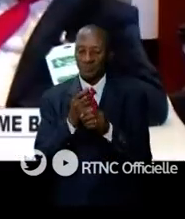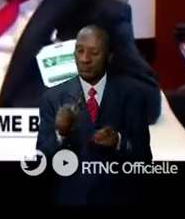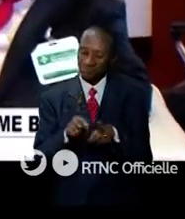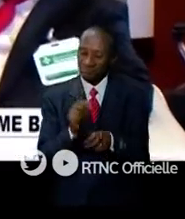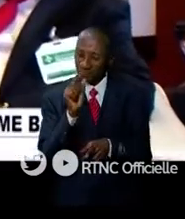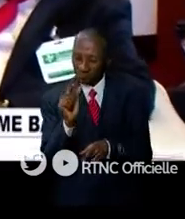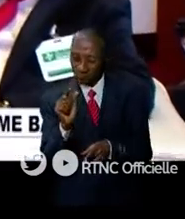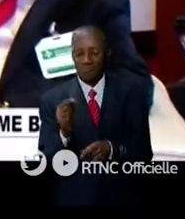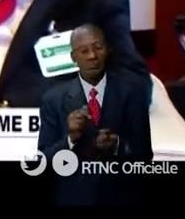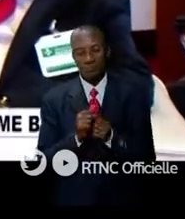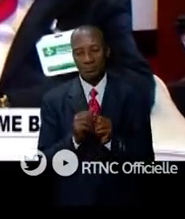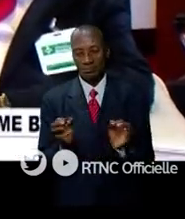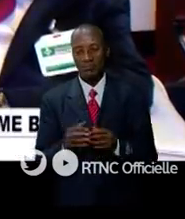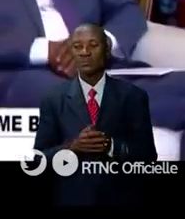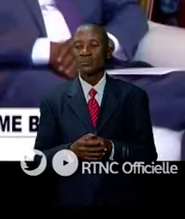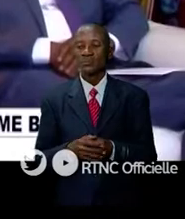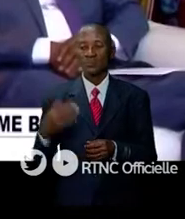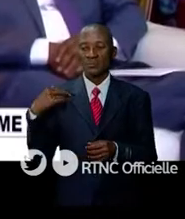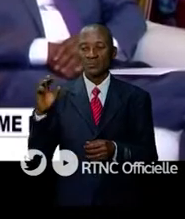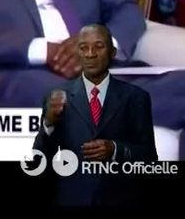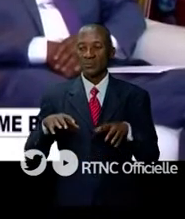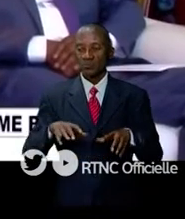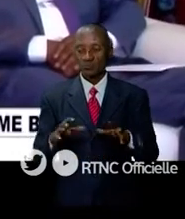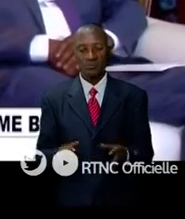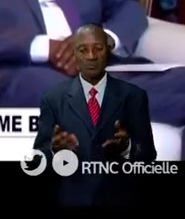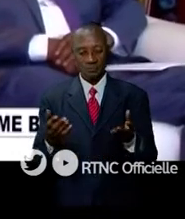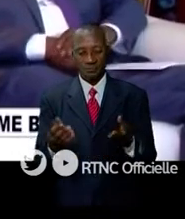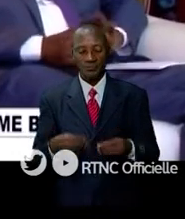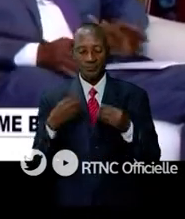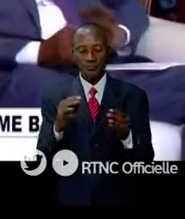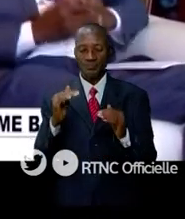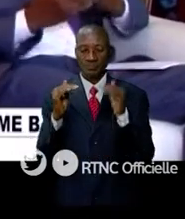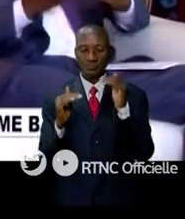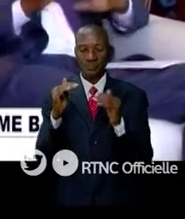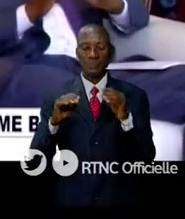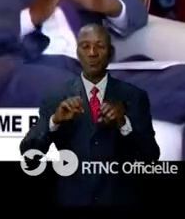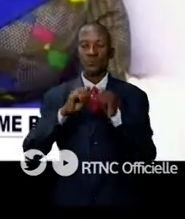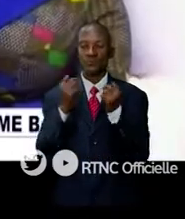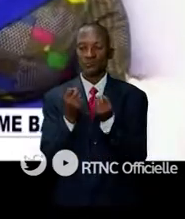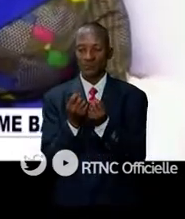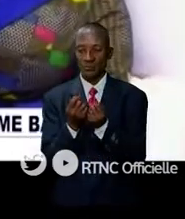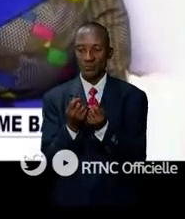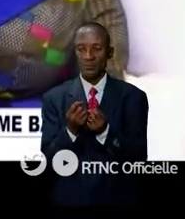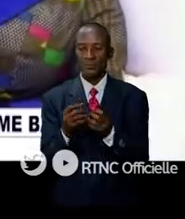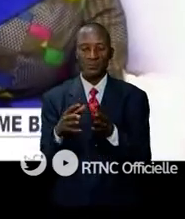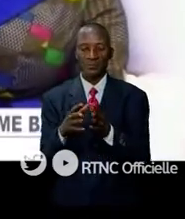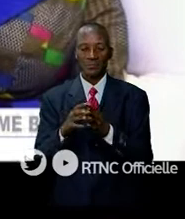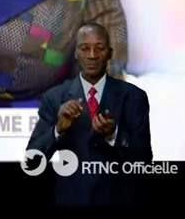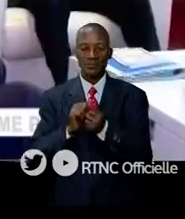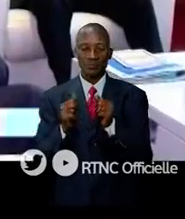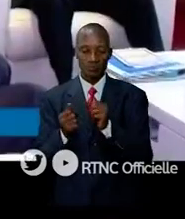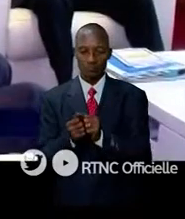une tempête économique, l'État congolais tient à restaurer l'équilibre social menacé par une récession économique à